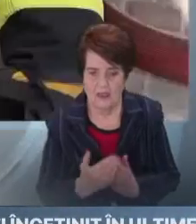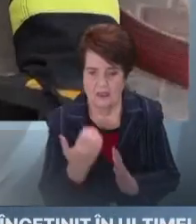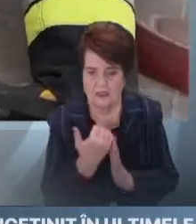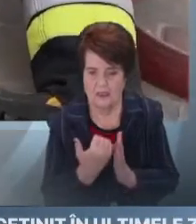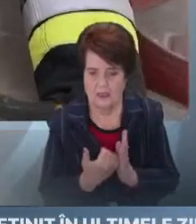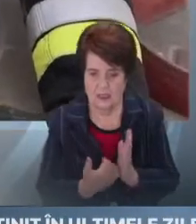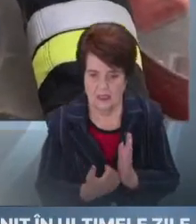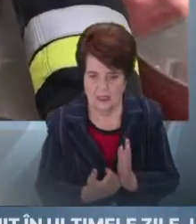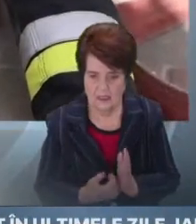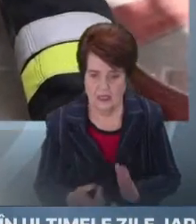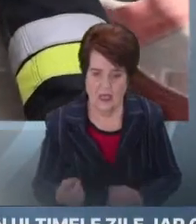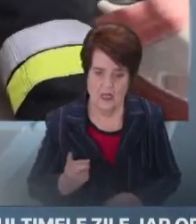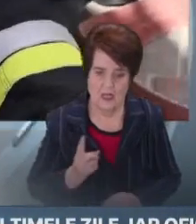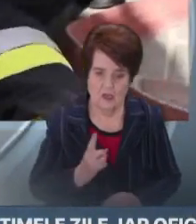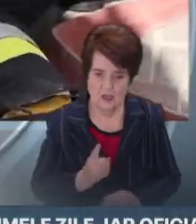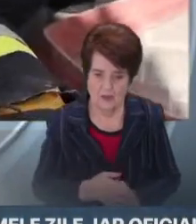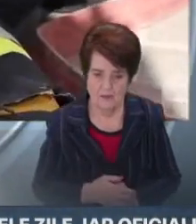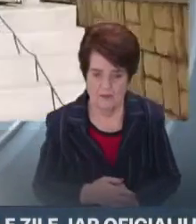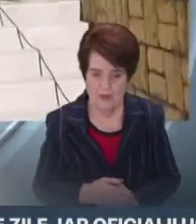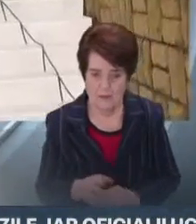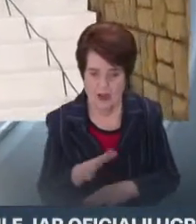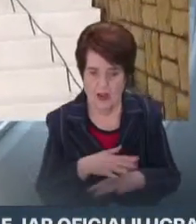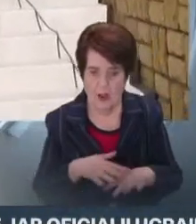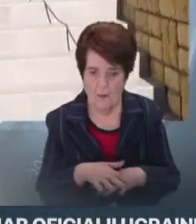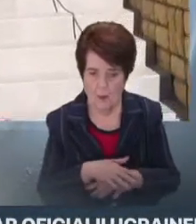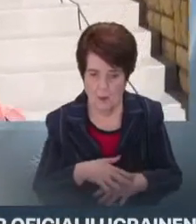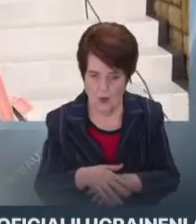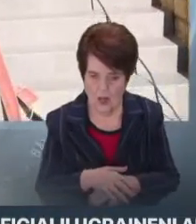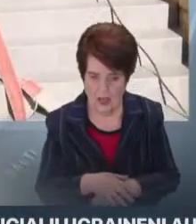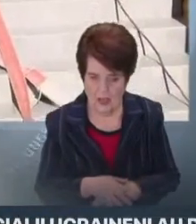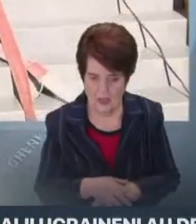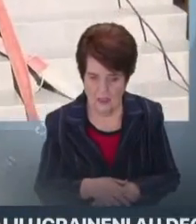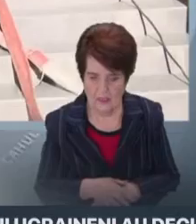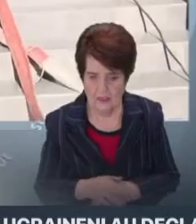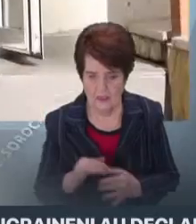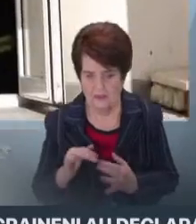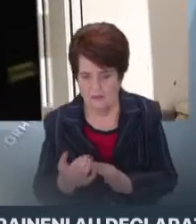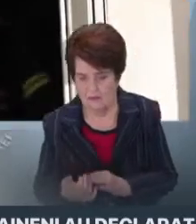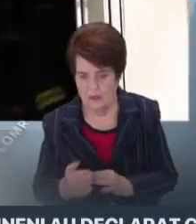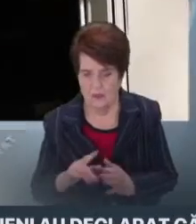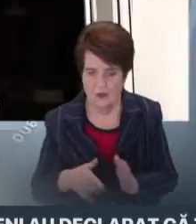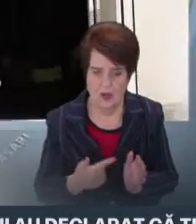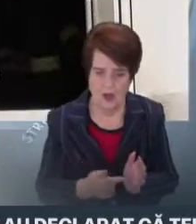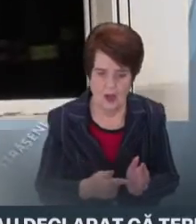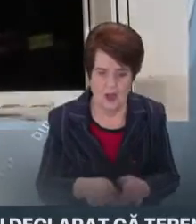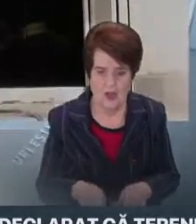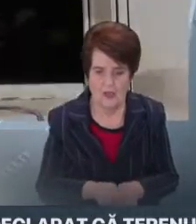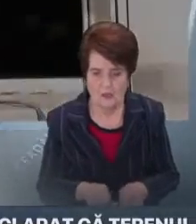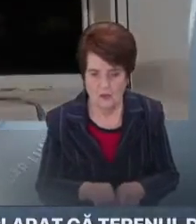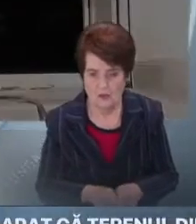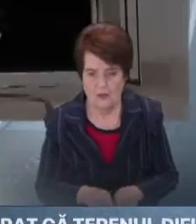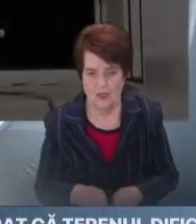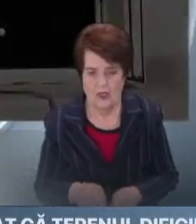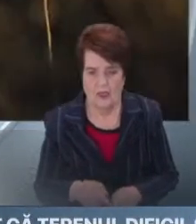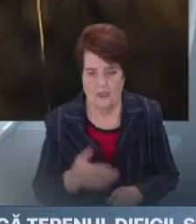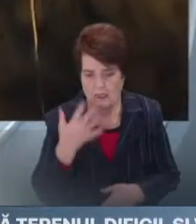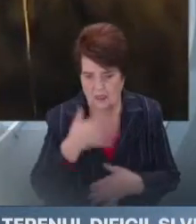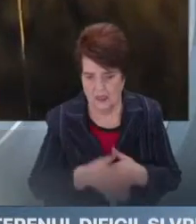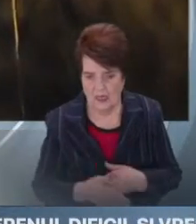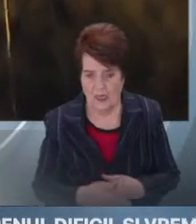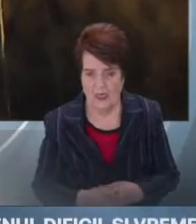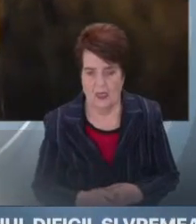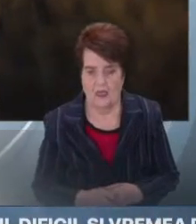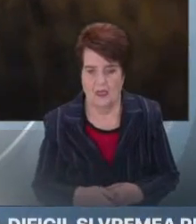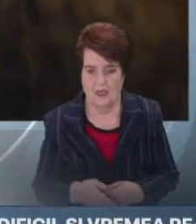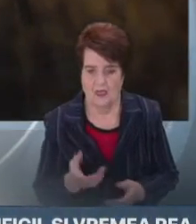așteptăm ca populația din mediul rural și urban să treacă. Ceea ce și încercăm să îndemnăm populația